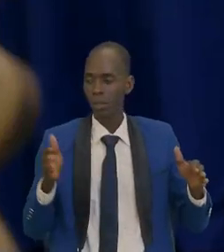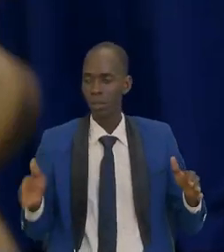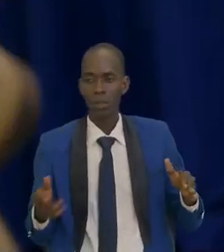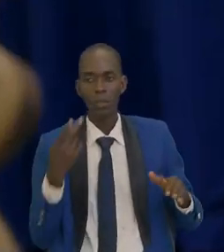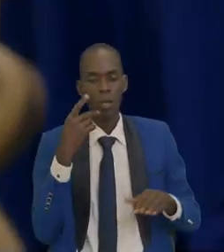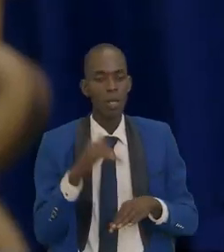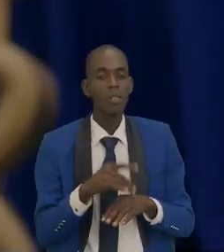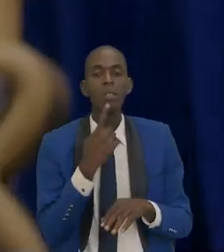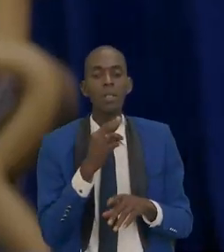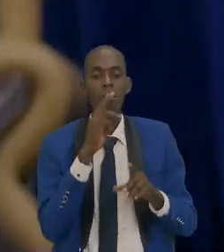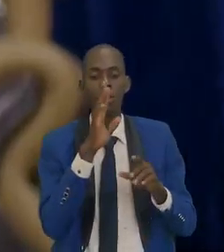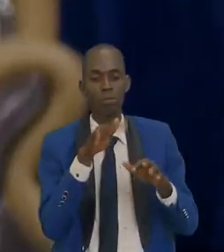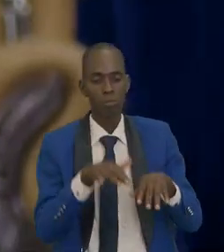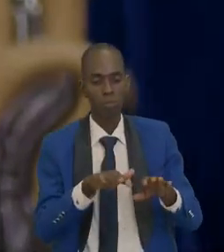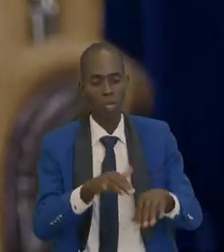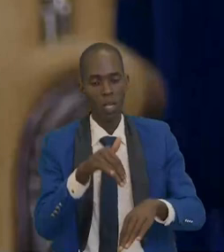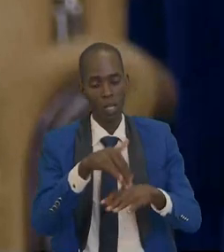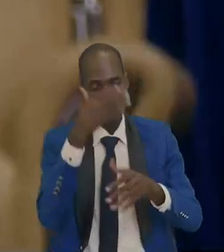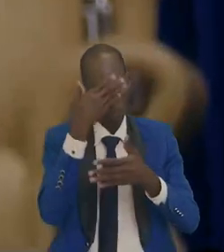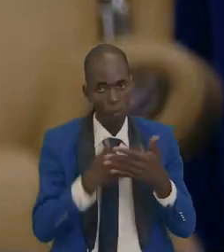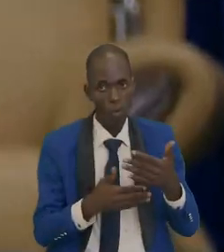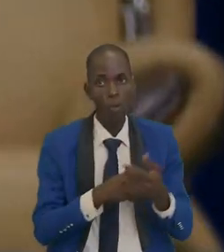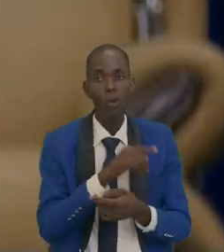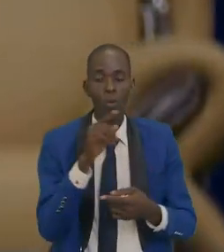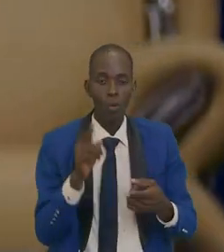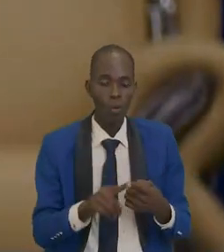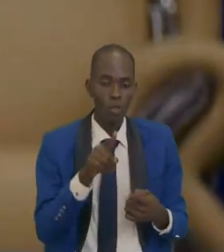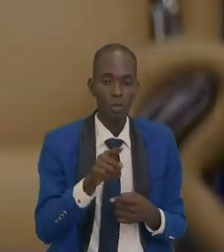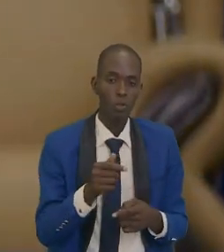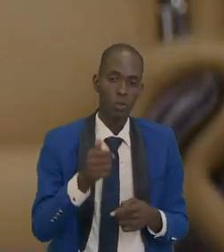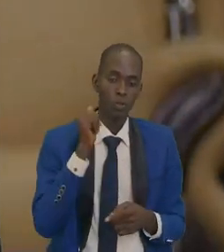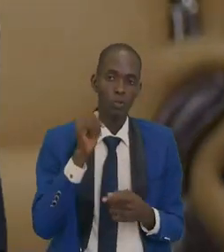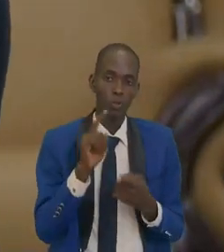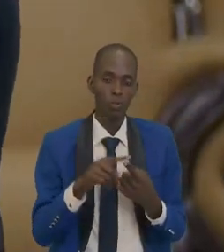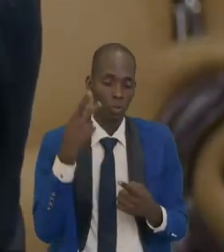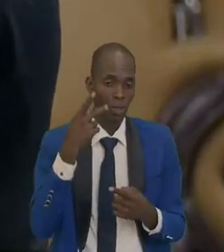devant. Quand vous refusez de voir le naturel